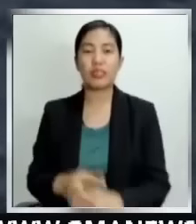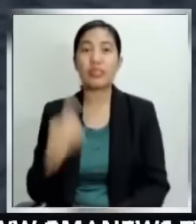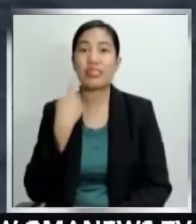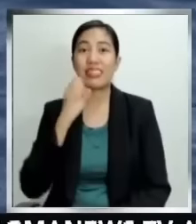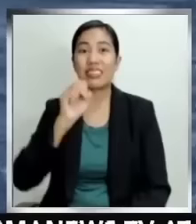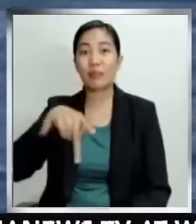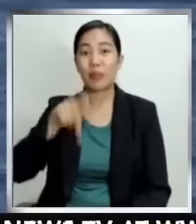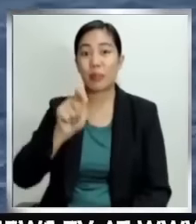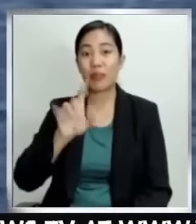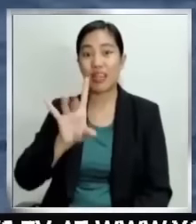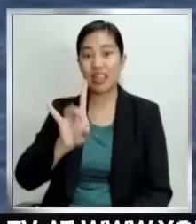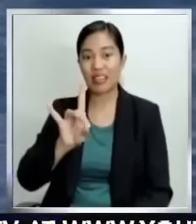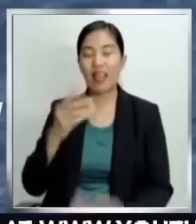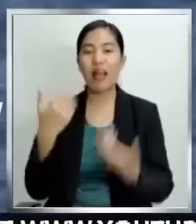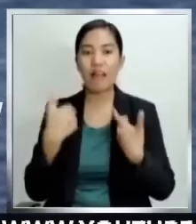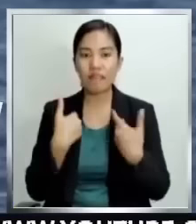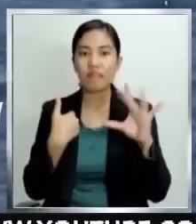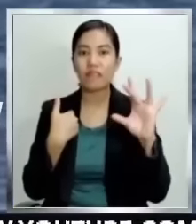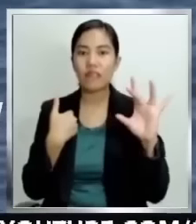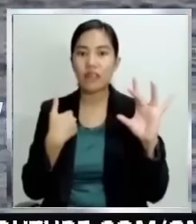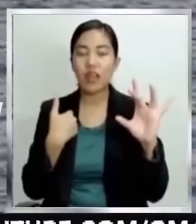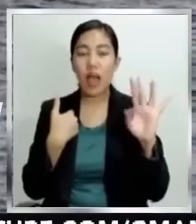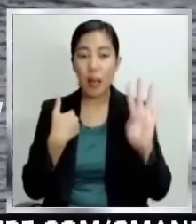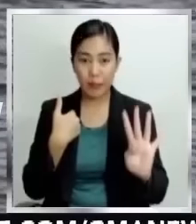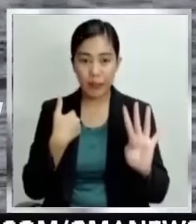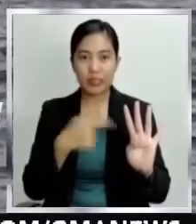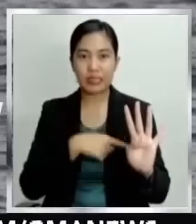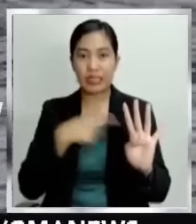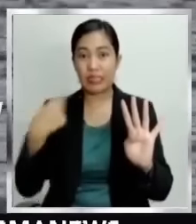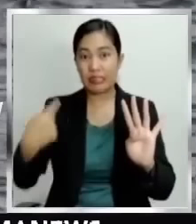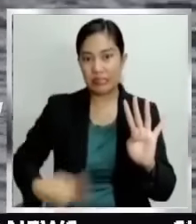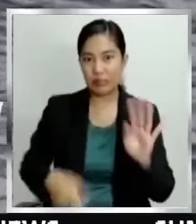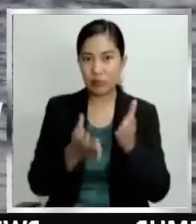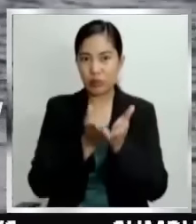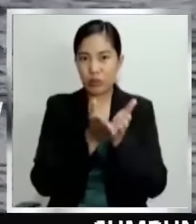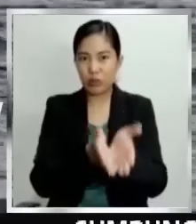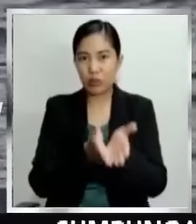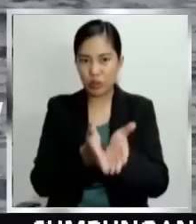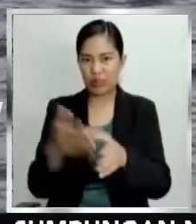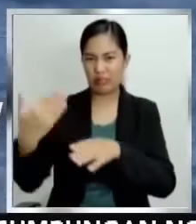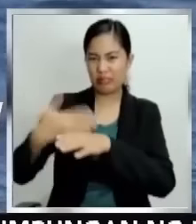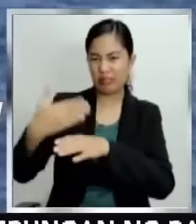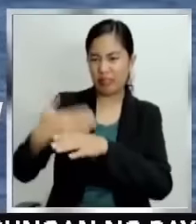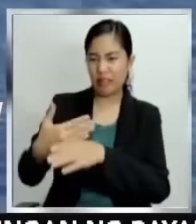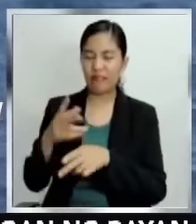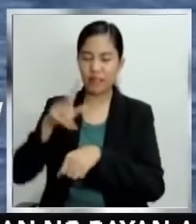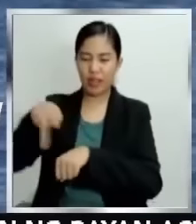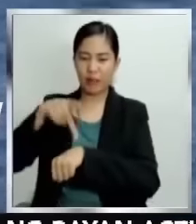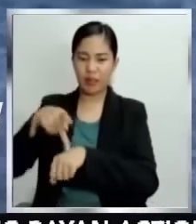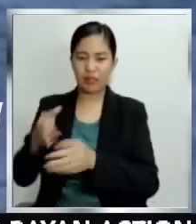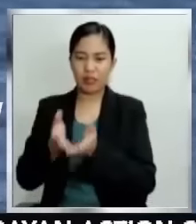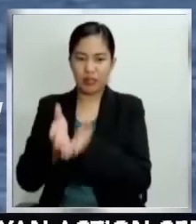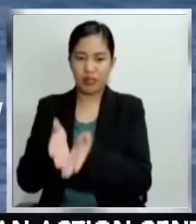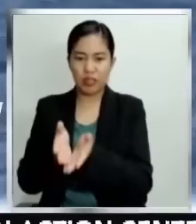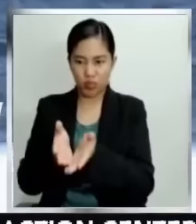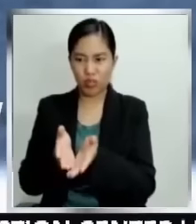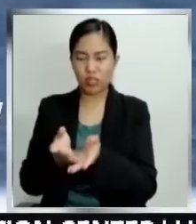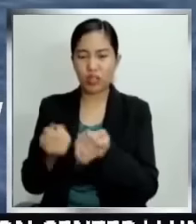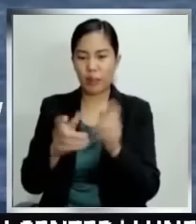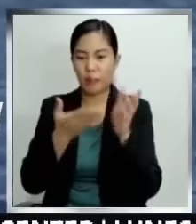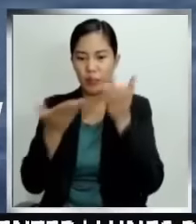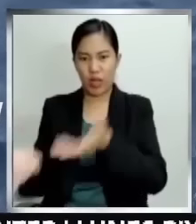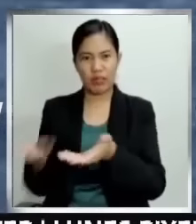fishing vessel ang kasali sa ginawang pagharang ng China sa mga resupply boat at Philippine Coast Guard. Mga pang deep sea fishing vessel pero